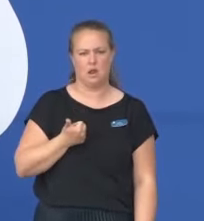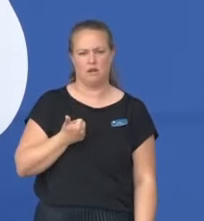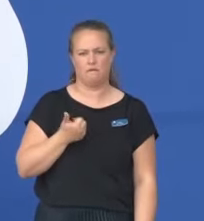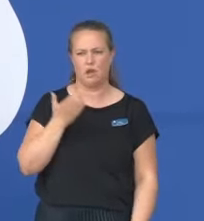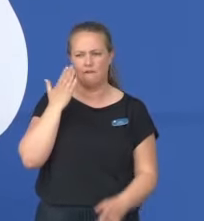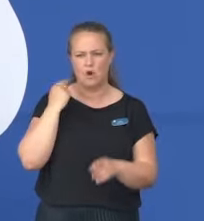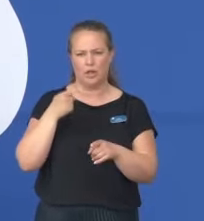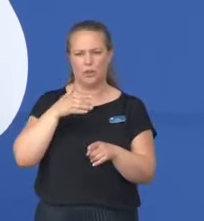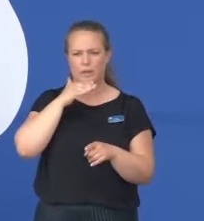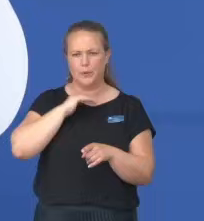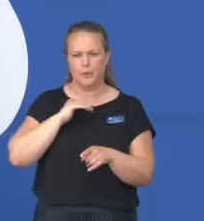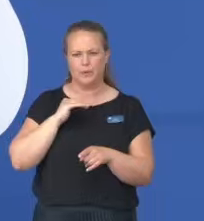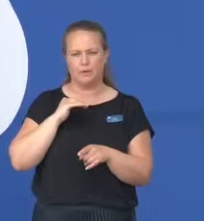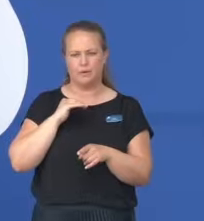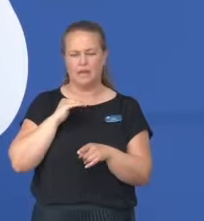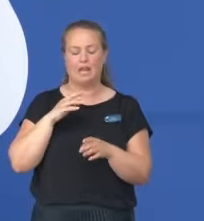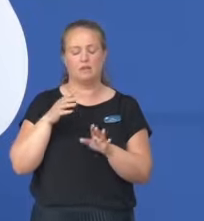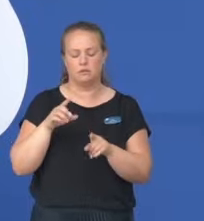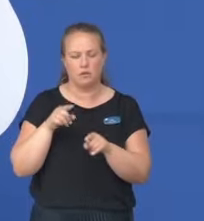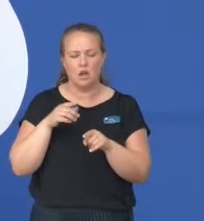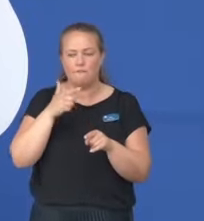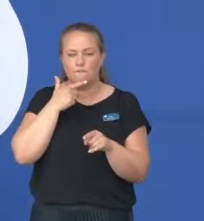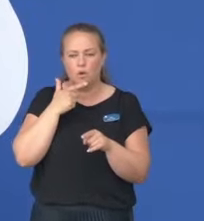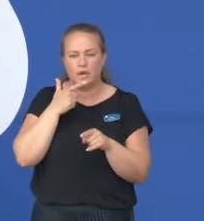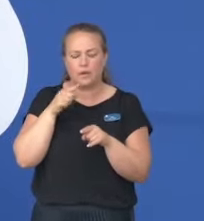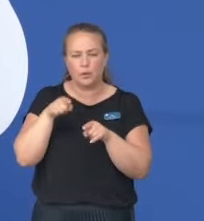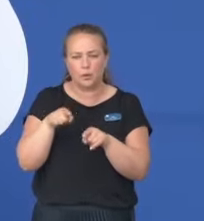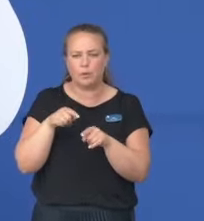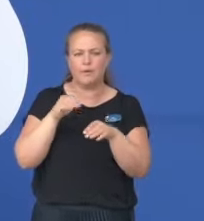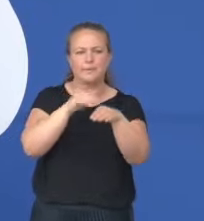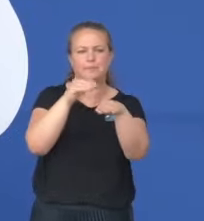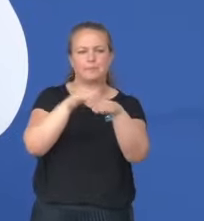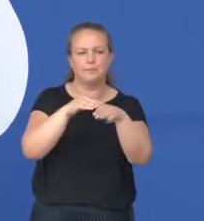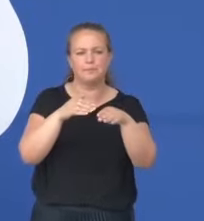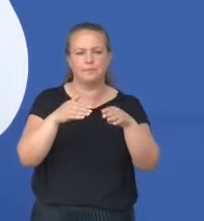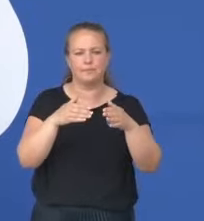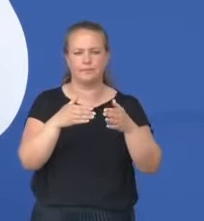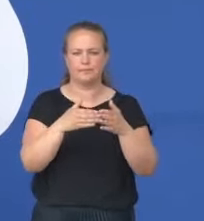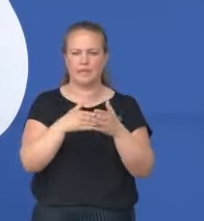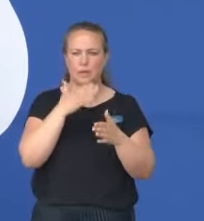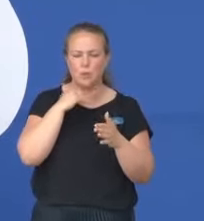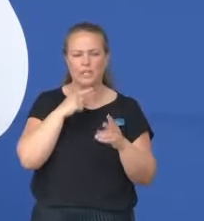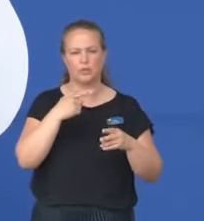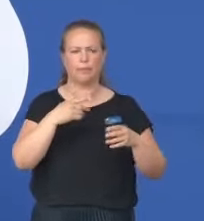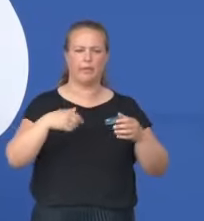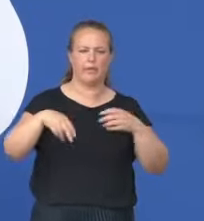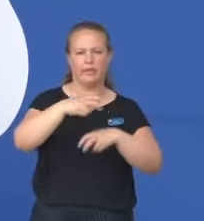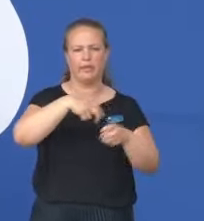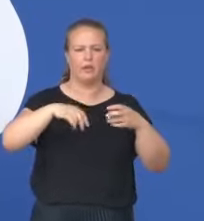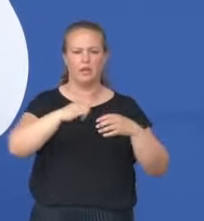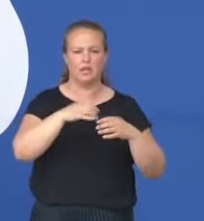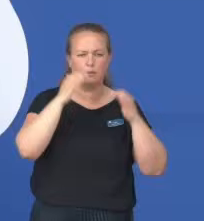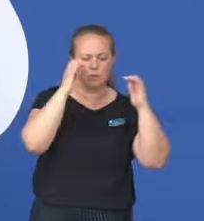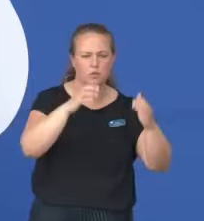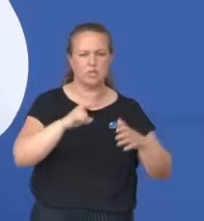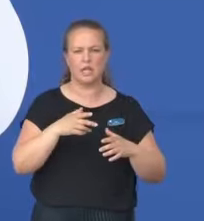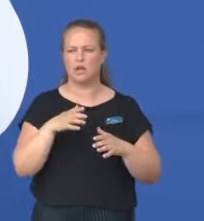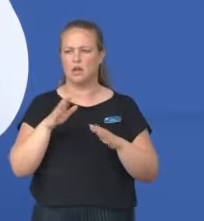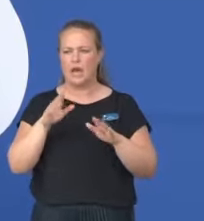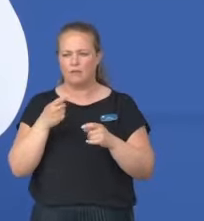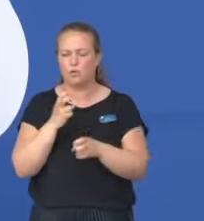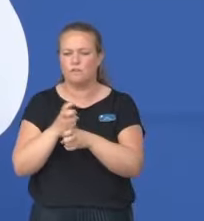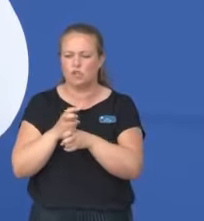till ungdomen som stökade på bussen? Har du lärt dina barn att ta en delaktighet i demokratin och vara en bärare av goda